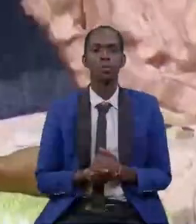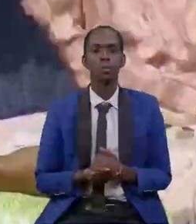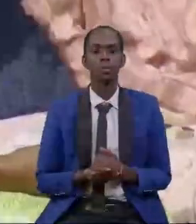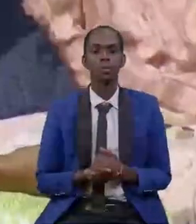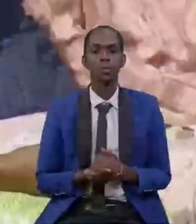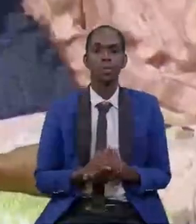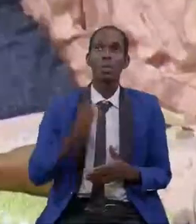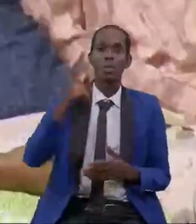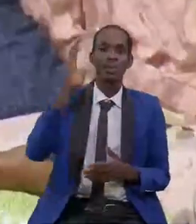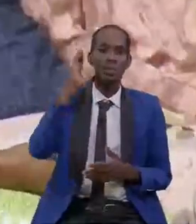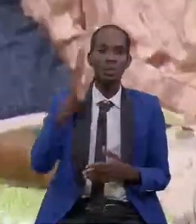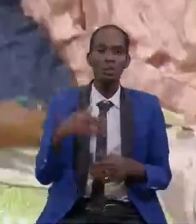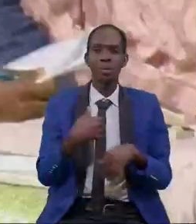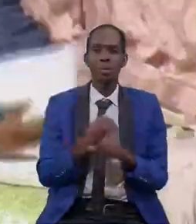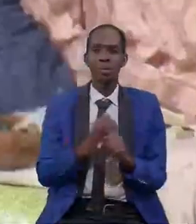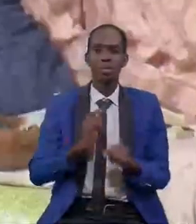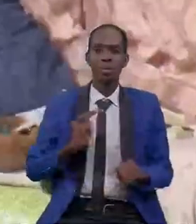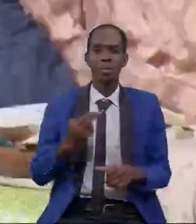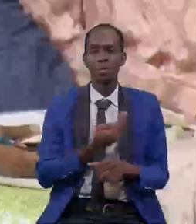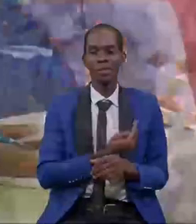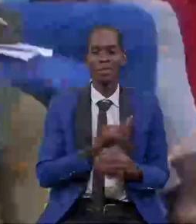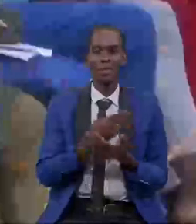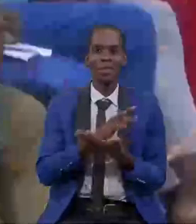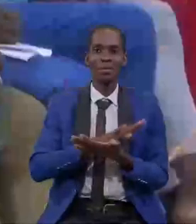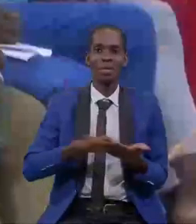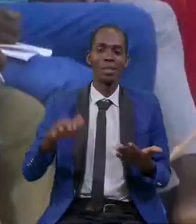qu'il nous rendra tous saints au nom de Jésus.